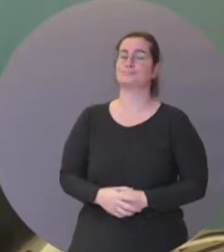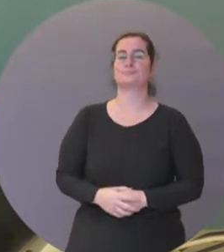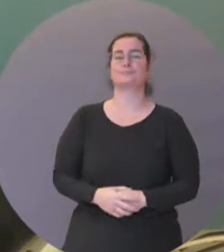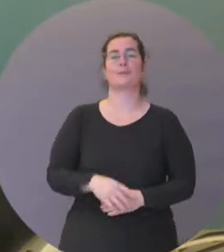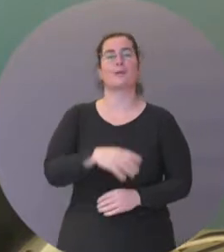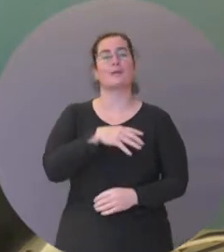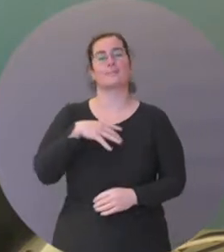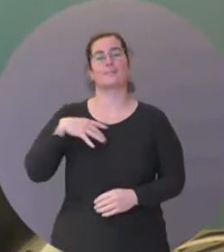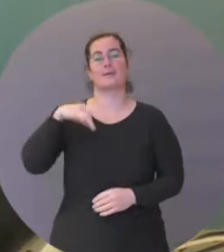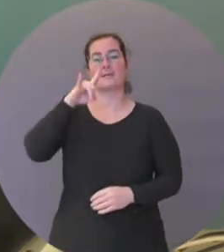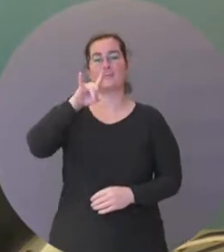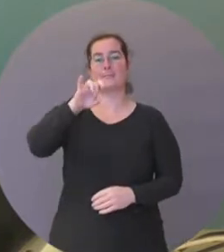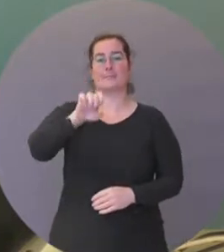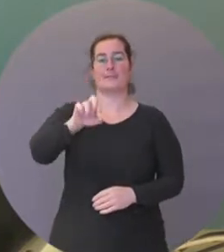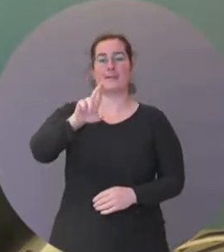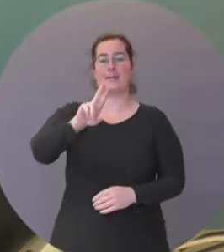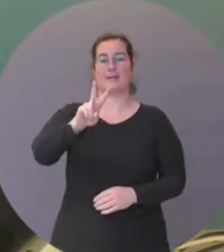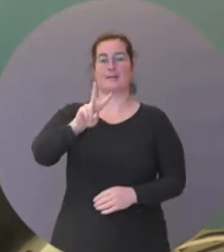parole